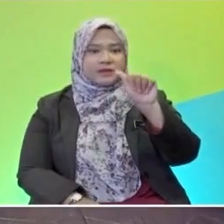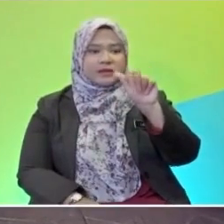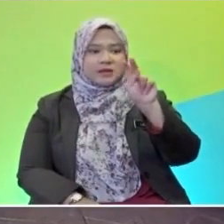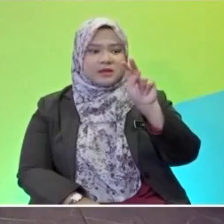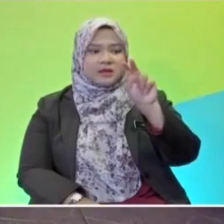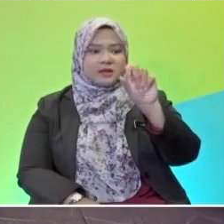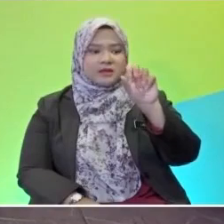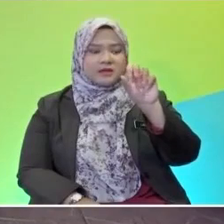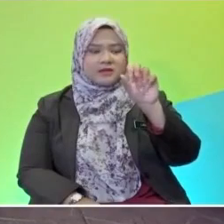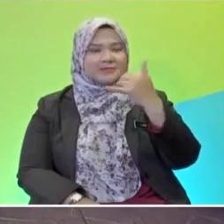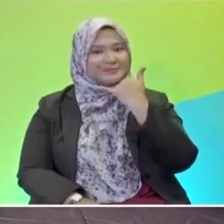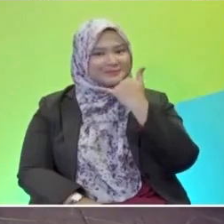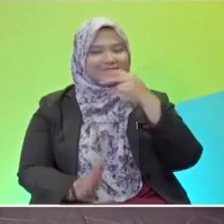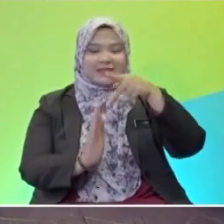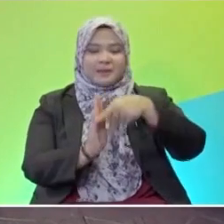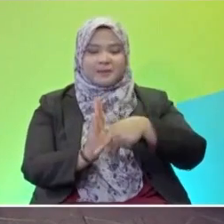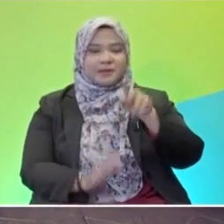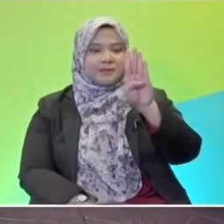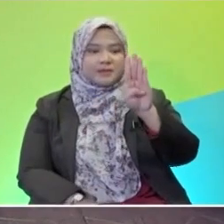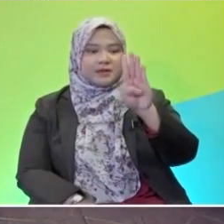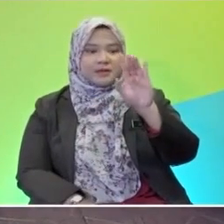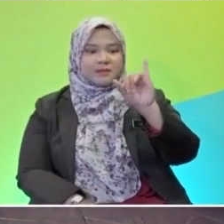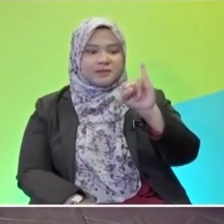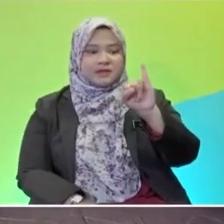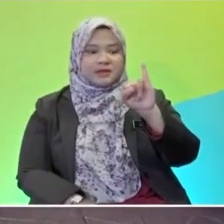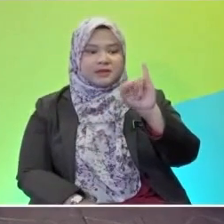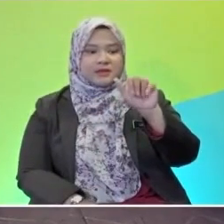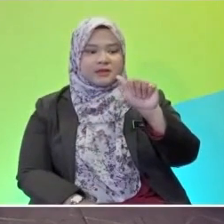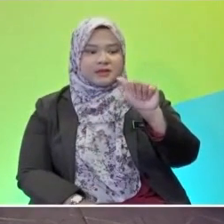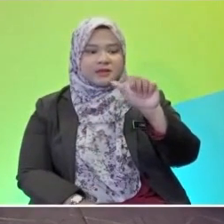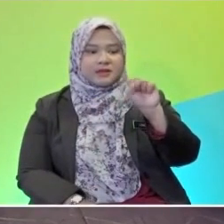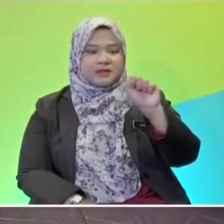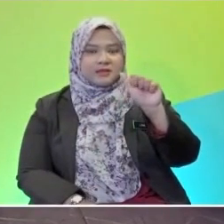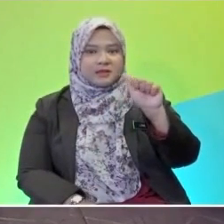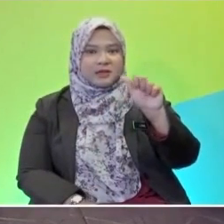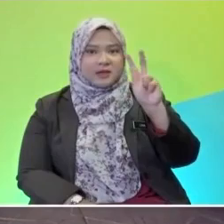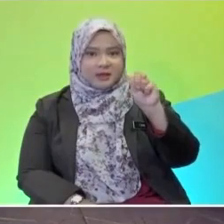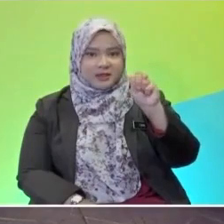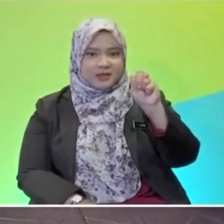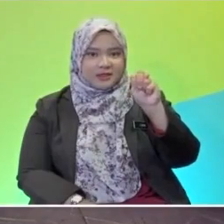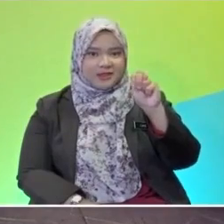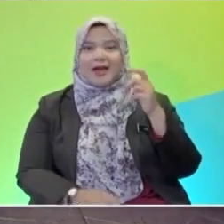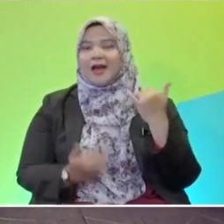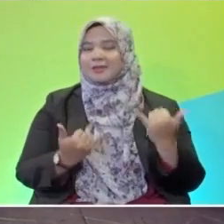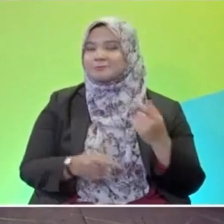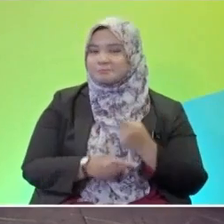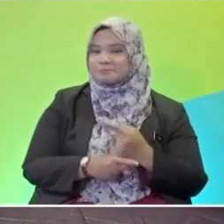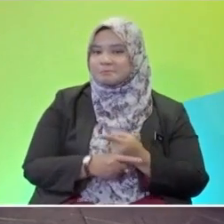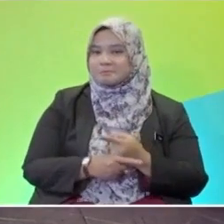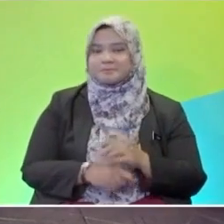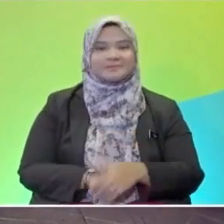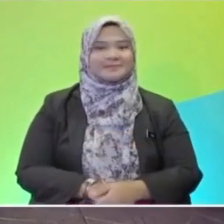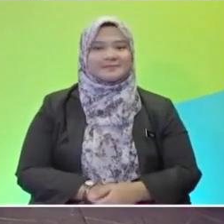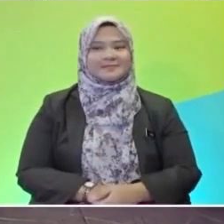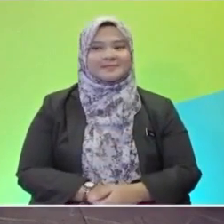lah pembiasan cahaya antara Ai dan juga sudah ada maka terasilah pembentukan warna pelangi tapi ini adalah